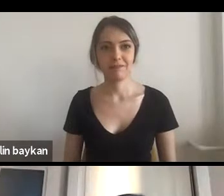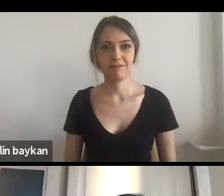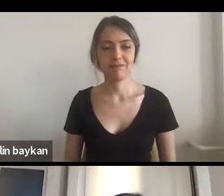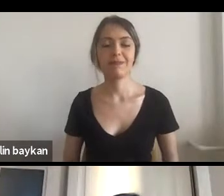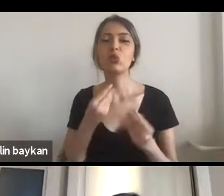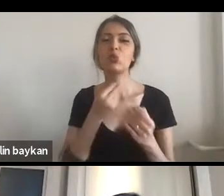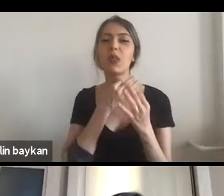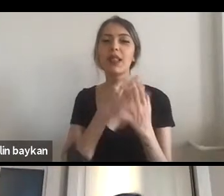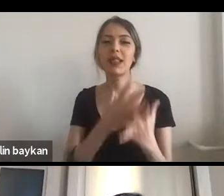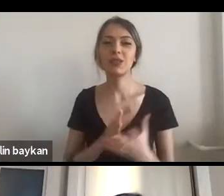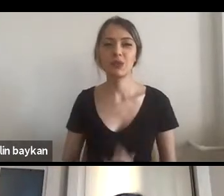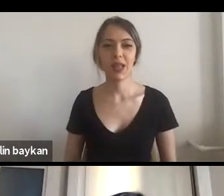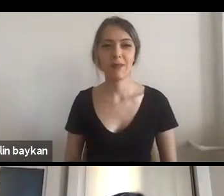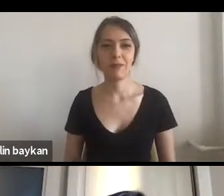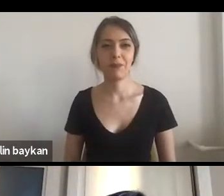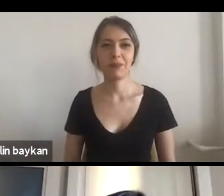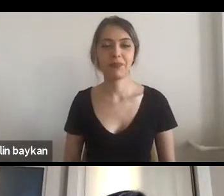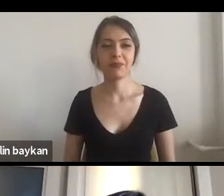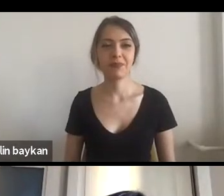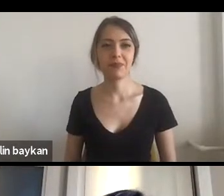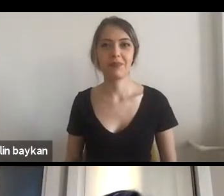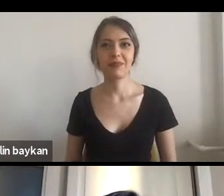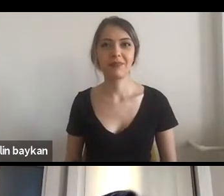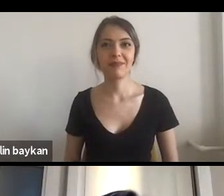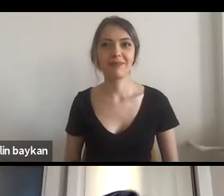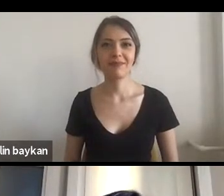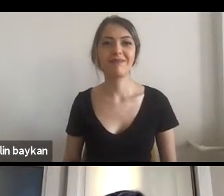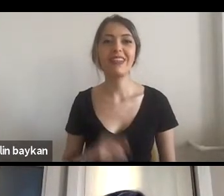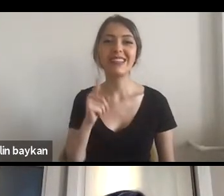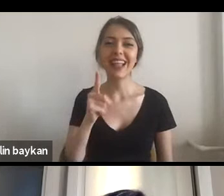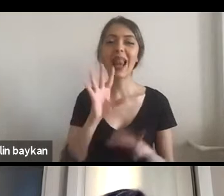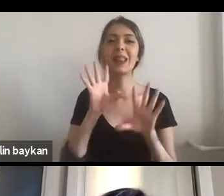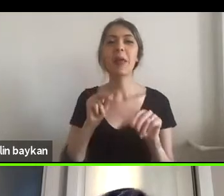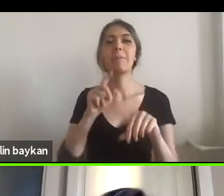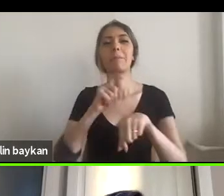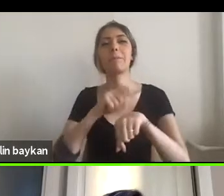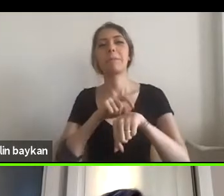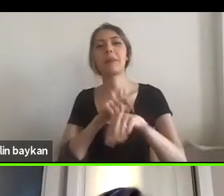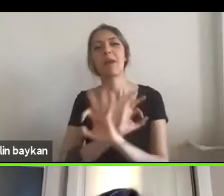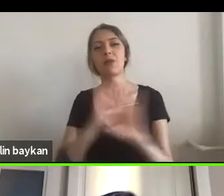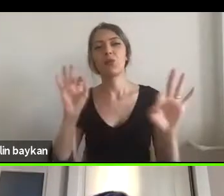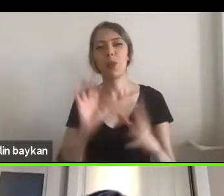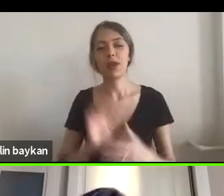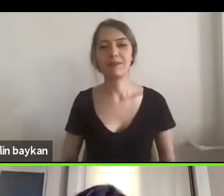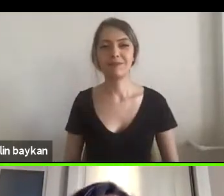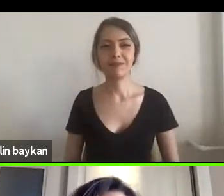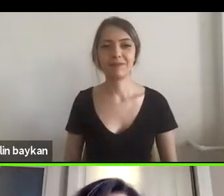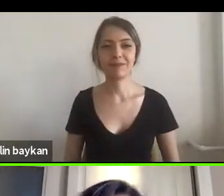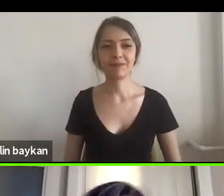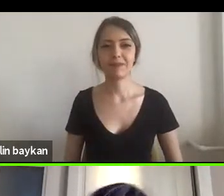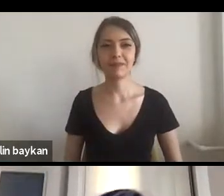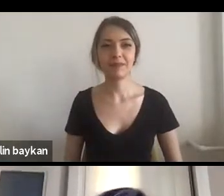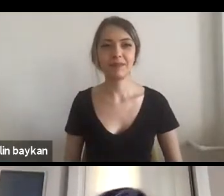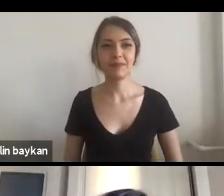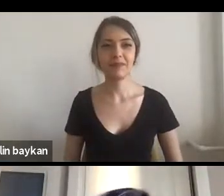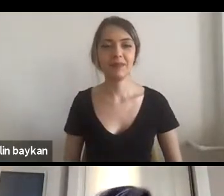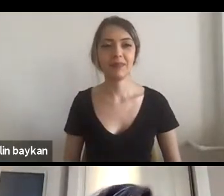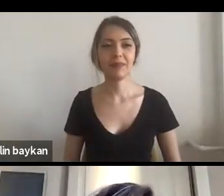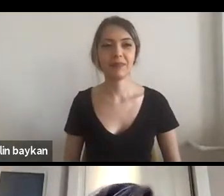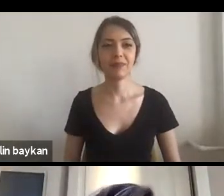Çok teşekkürler Duygu Hanım. Siz de tam 15 dakika içinde zaman sınırları içerisinde